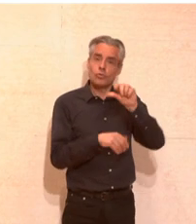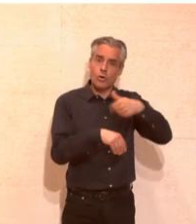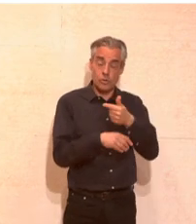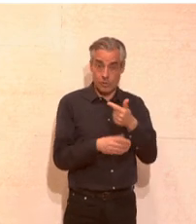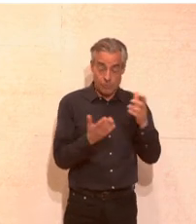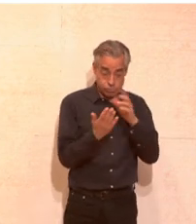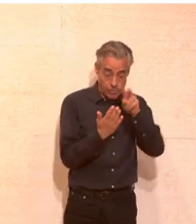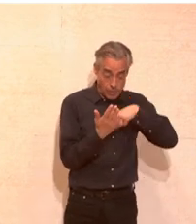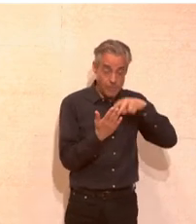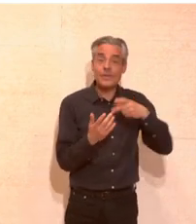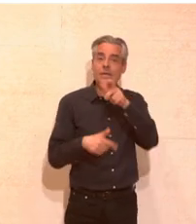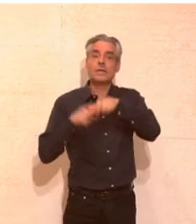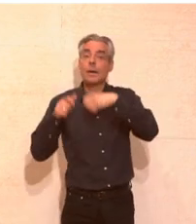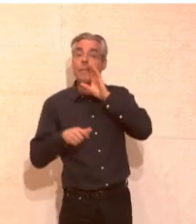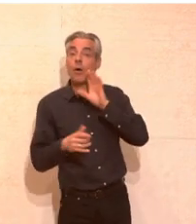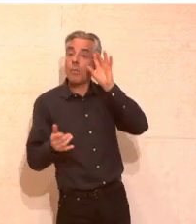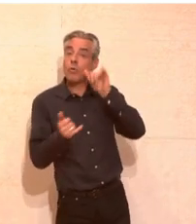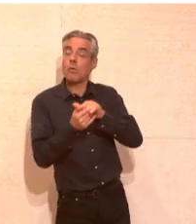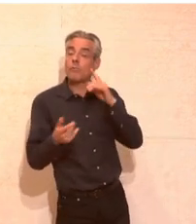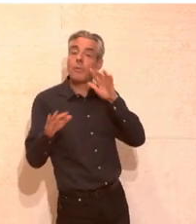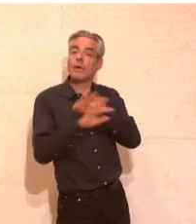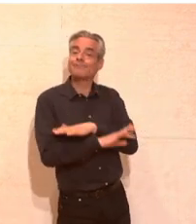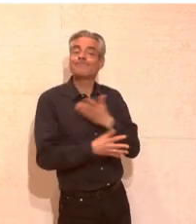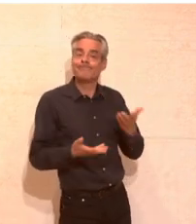10% d'entre eux. Et ça, les parents ne le savaient pas.